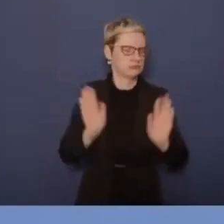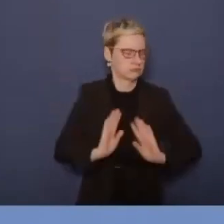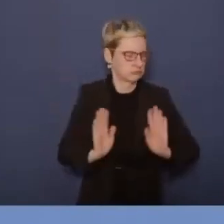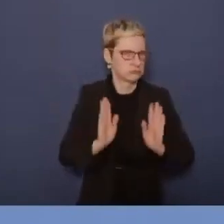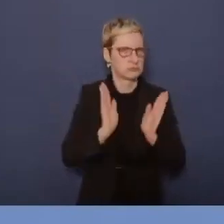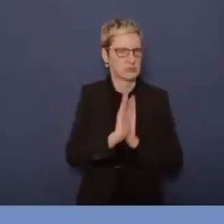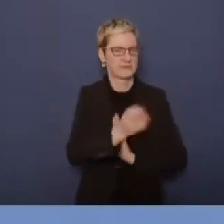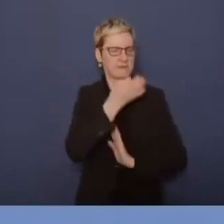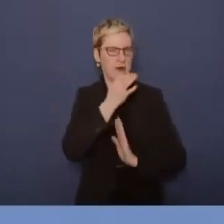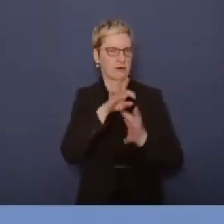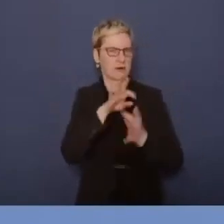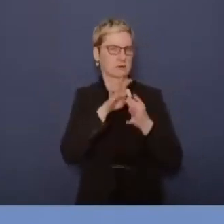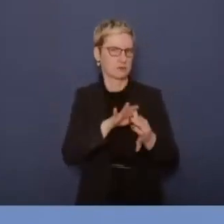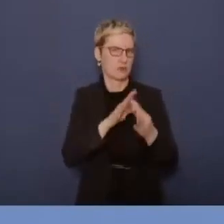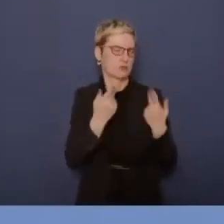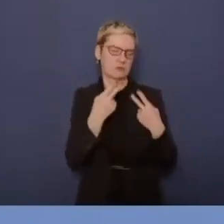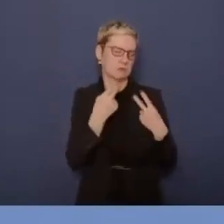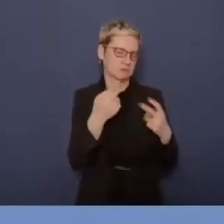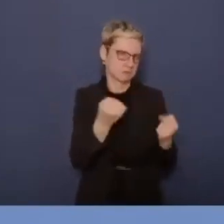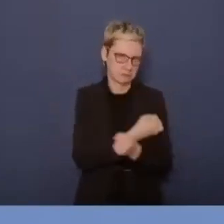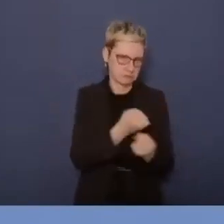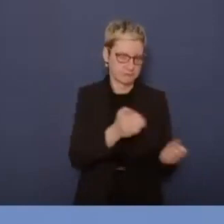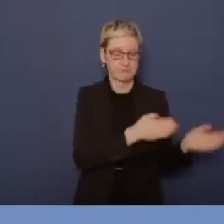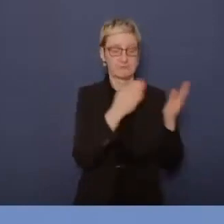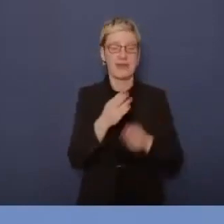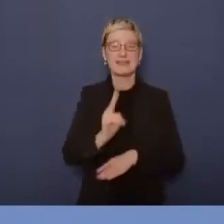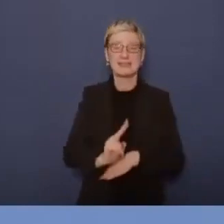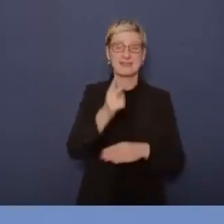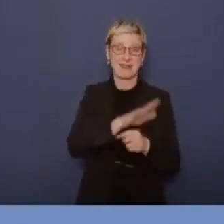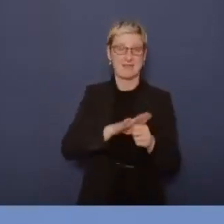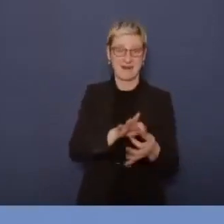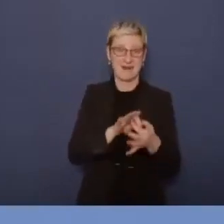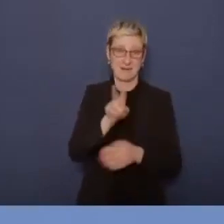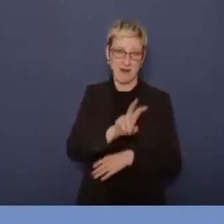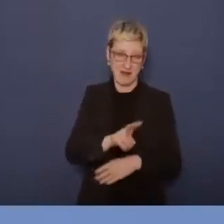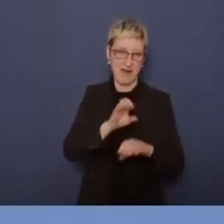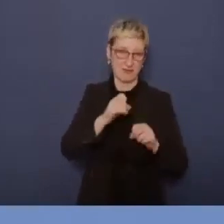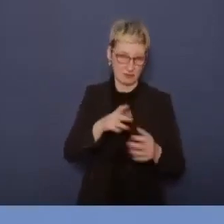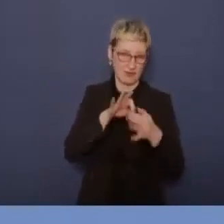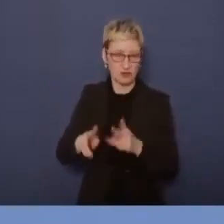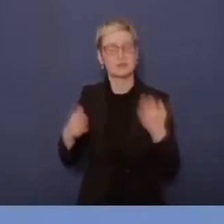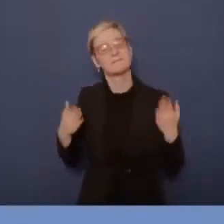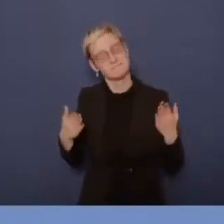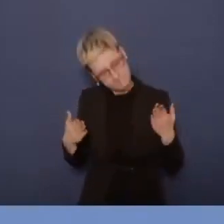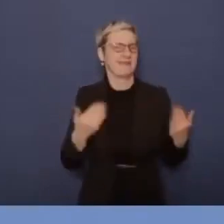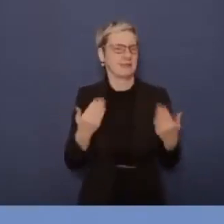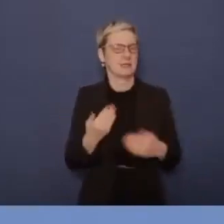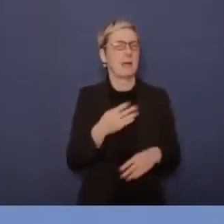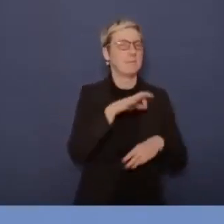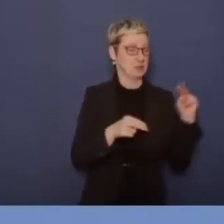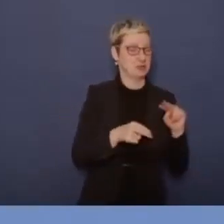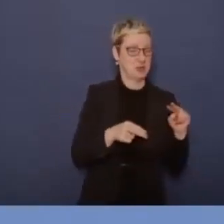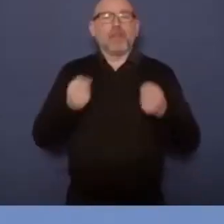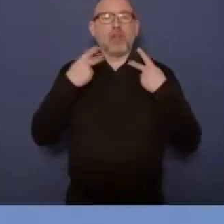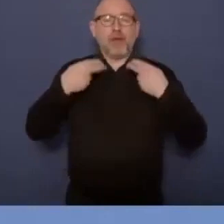zum ersten Teil Ihrer Frage muss ich schweigen. Der zweite Teil ist aber ein Teil, der für mich bedeutsam ist, ich, also für mich und auch, also,